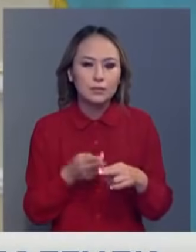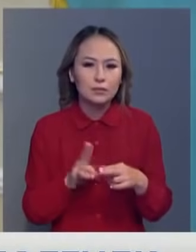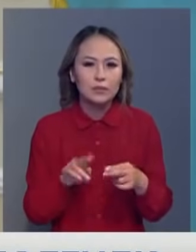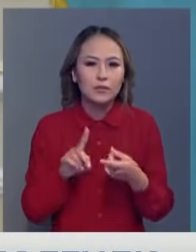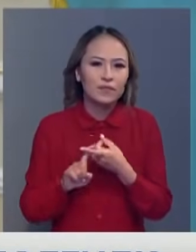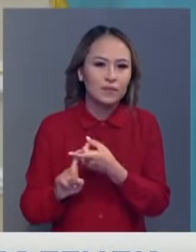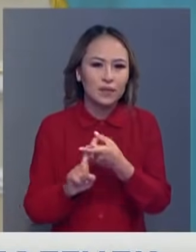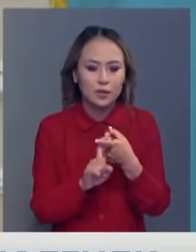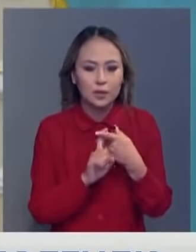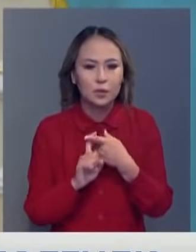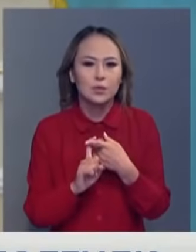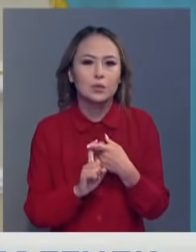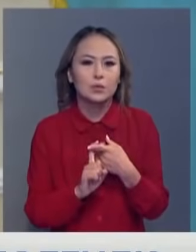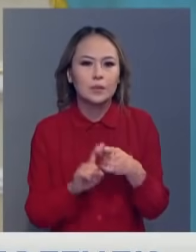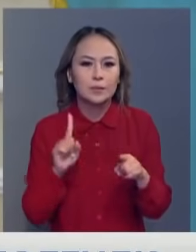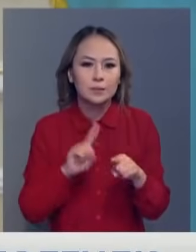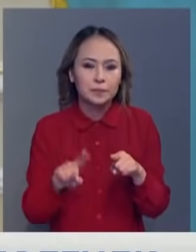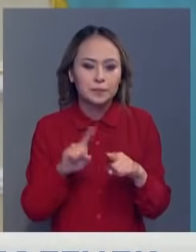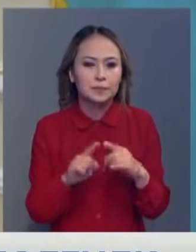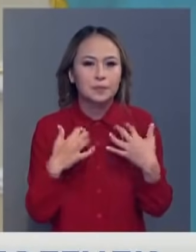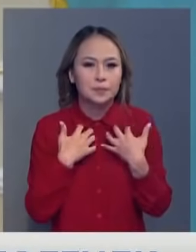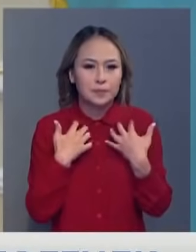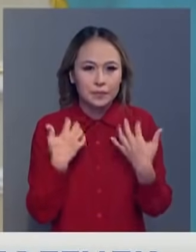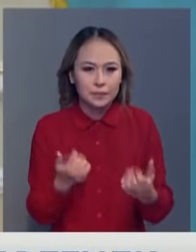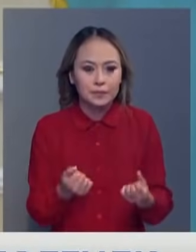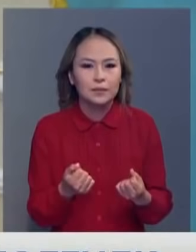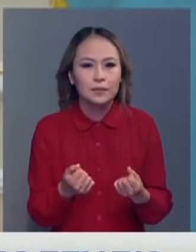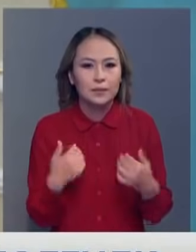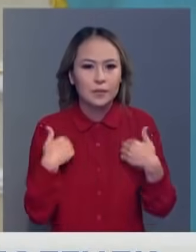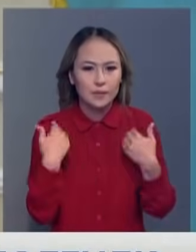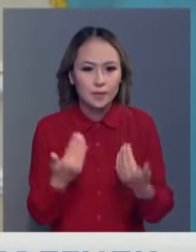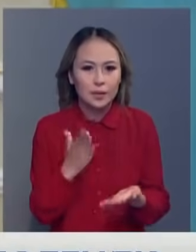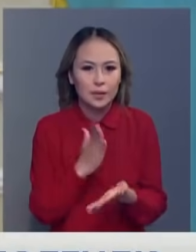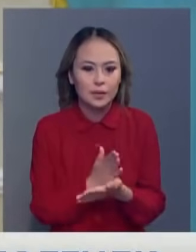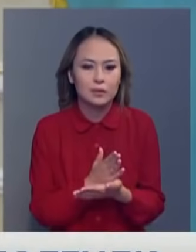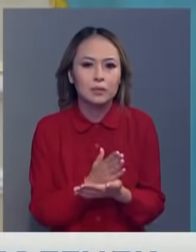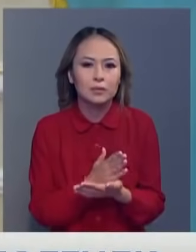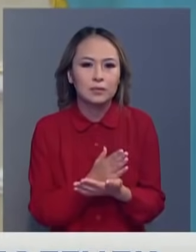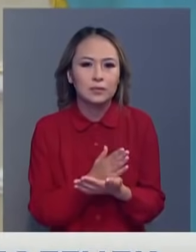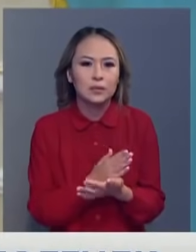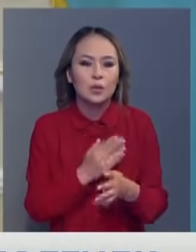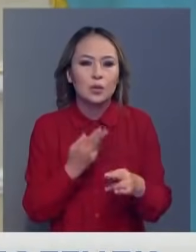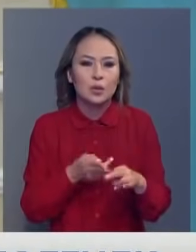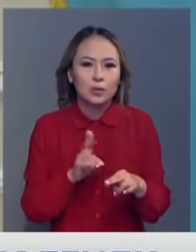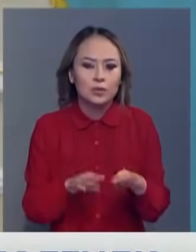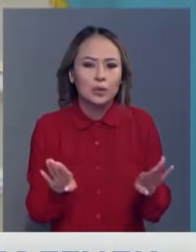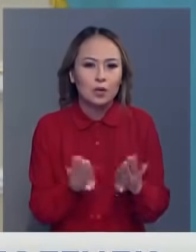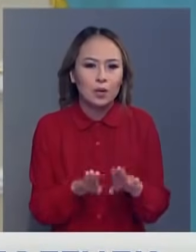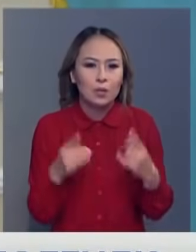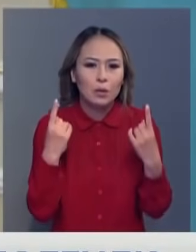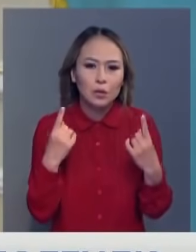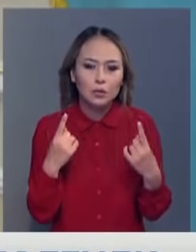вирус жұқтырғандардың тезірек сауығып кетуіне тілектестік білдіремін. Осындай күрделі